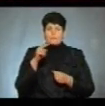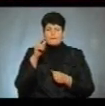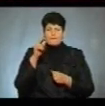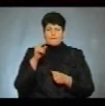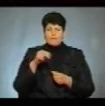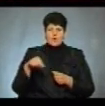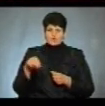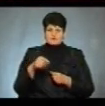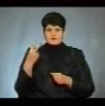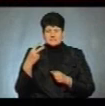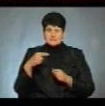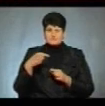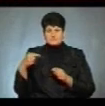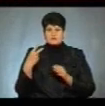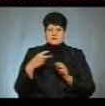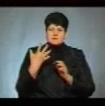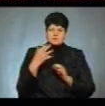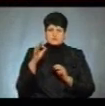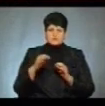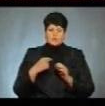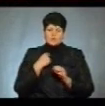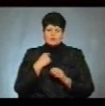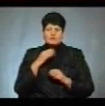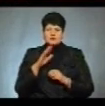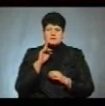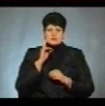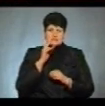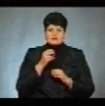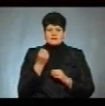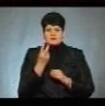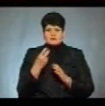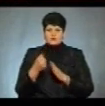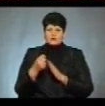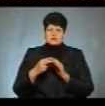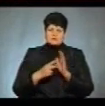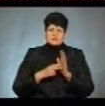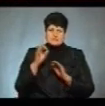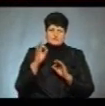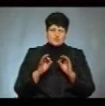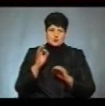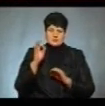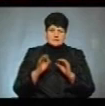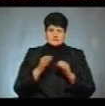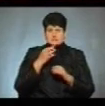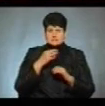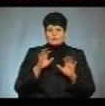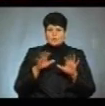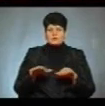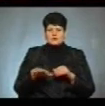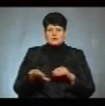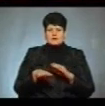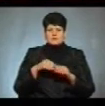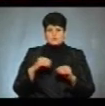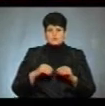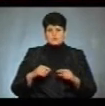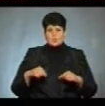набрав від 20 до 25% голосів, Володимир Зеленський – від 12 до 17%, повідомили голови територіальних